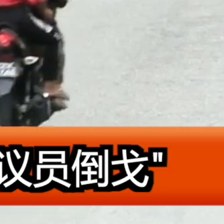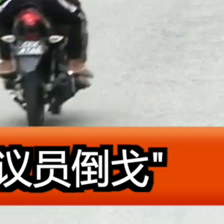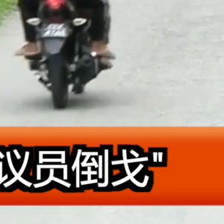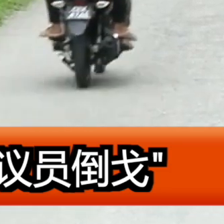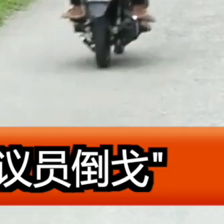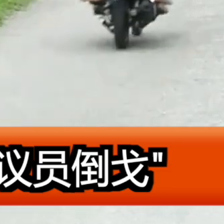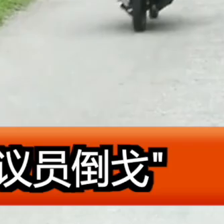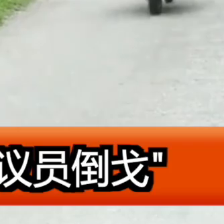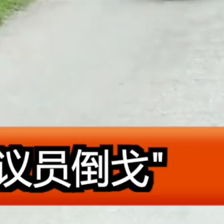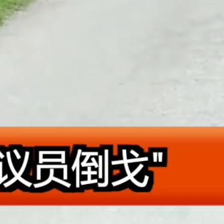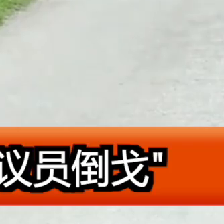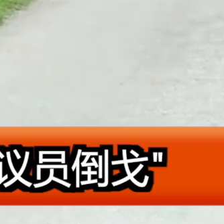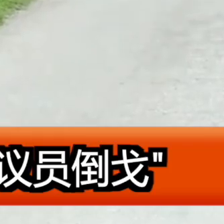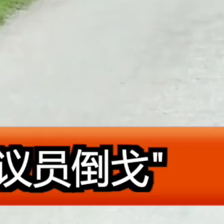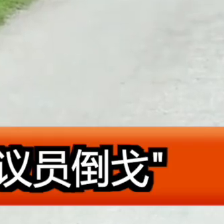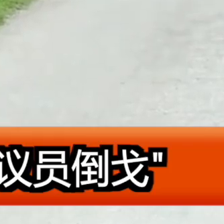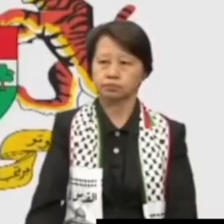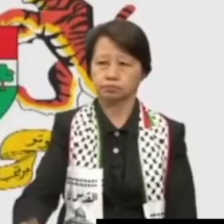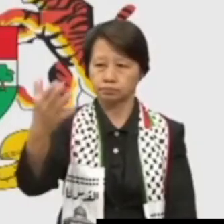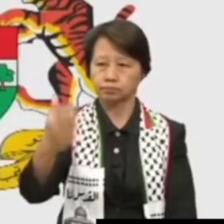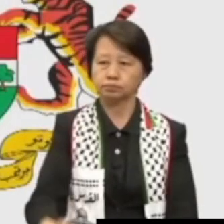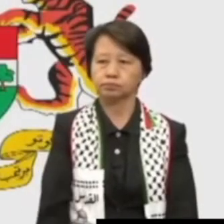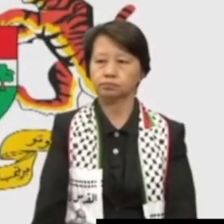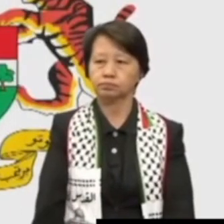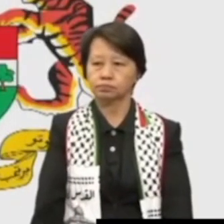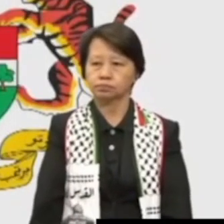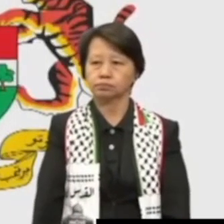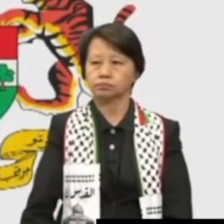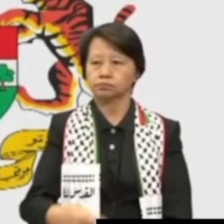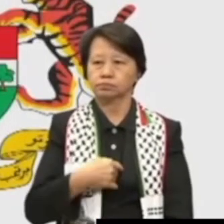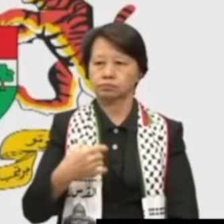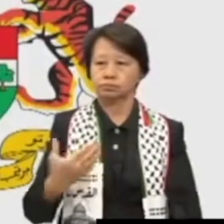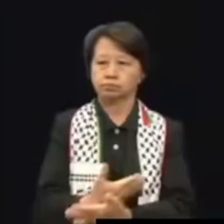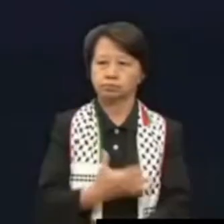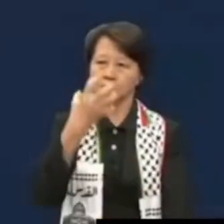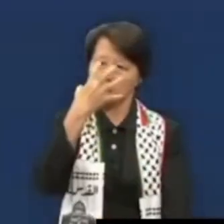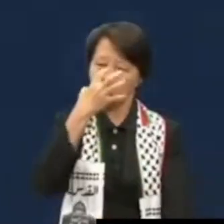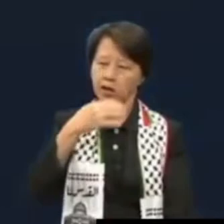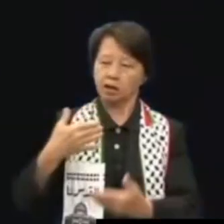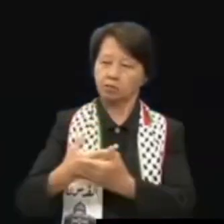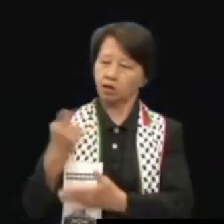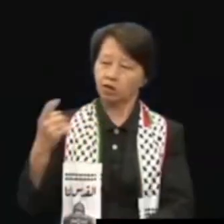却是自己的议员不断倒戈。 Saya faham kata baru marah betul sebab batu kek gantang.